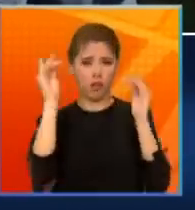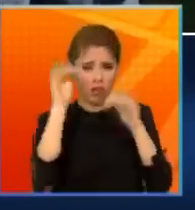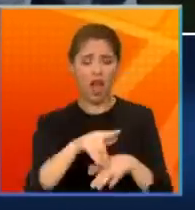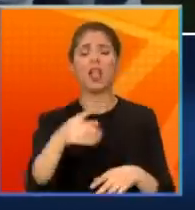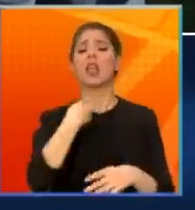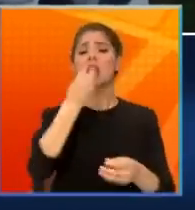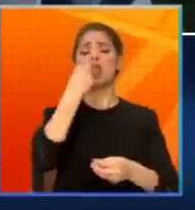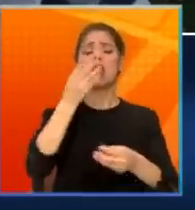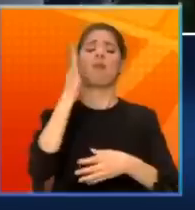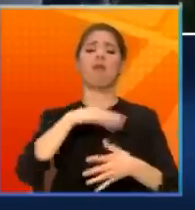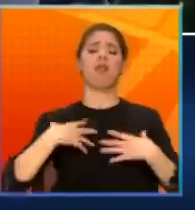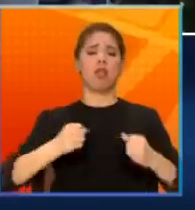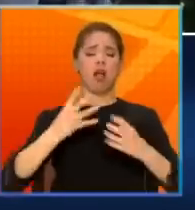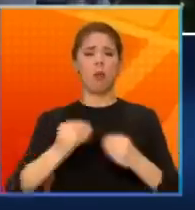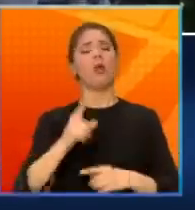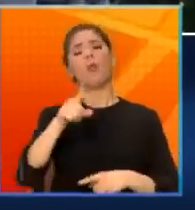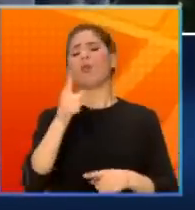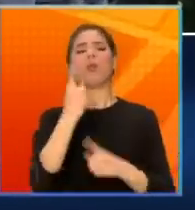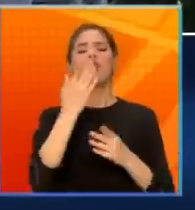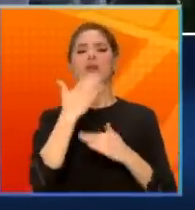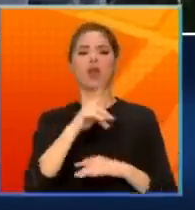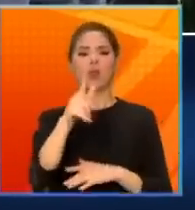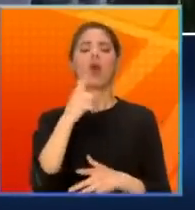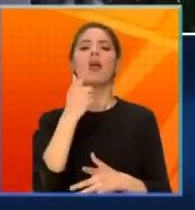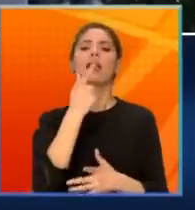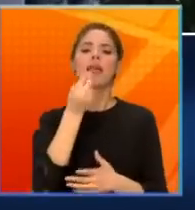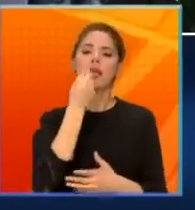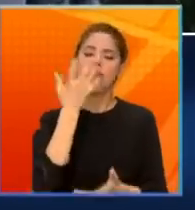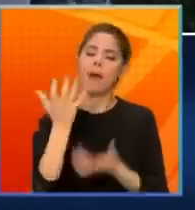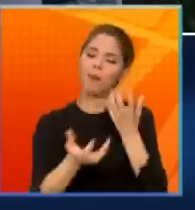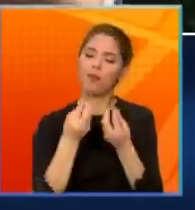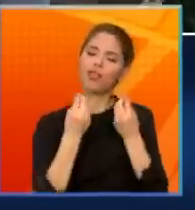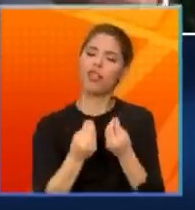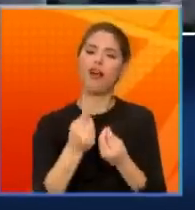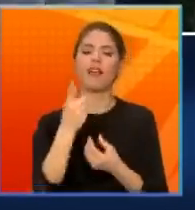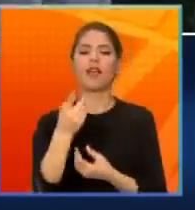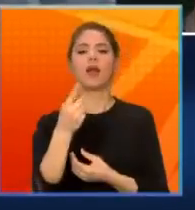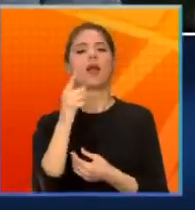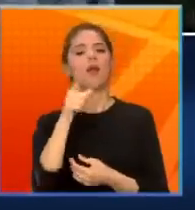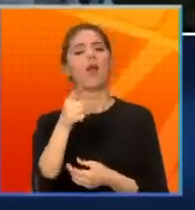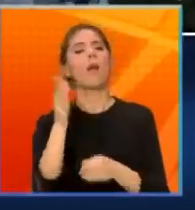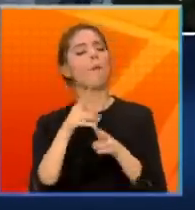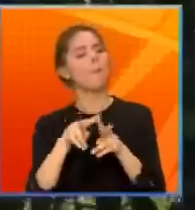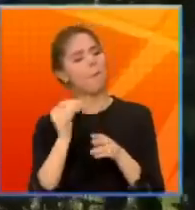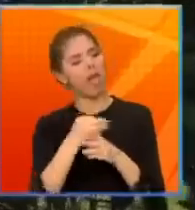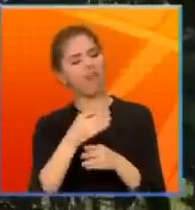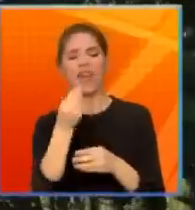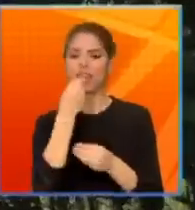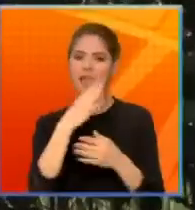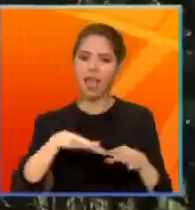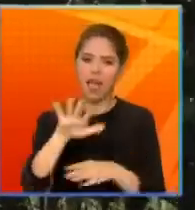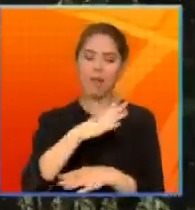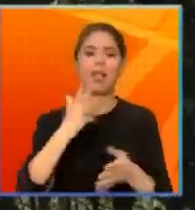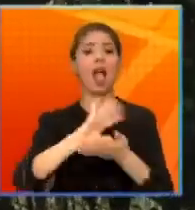Her daim yapmak gerekiyor. Evde pişireceğiz, tencere yemekleri mister gibi yiyeceğiz. Üstüne de meyvelerimizi yiyeceğiz. El